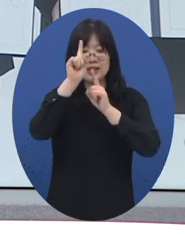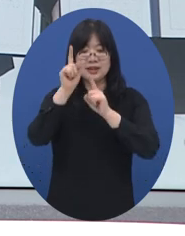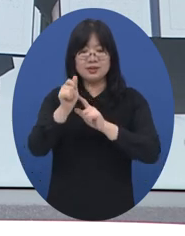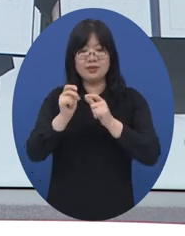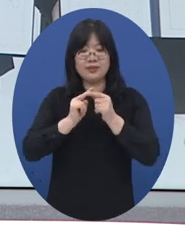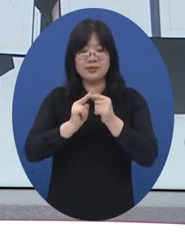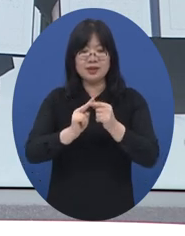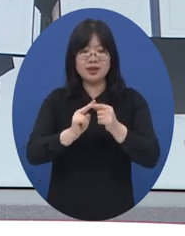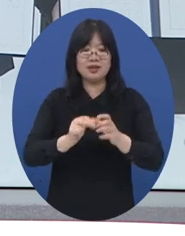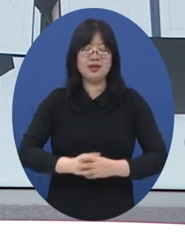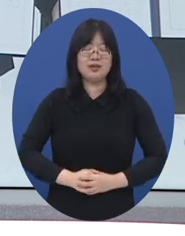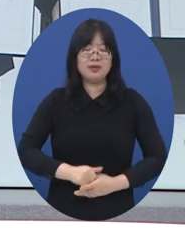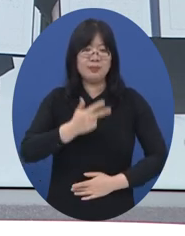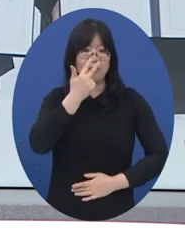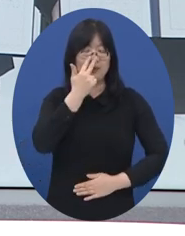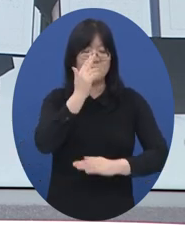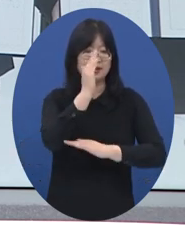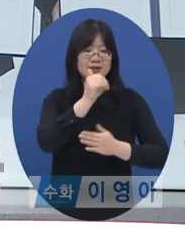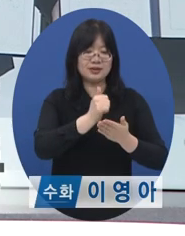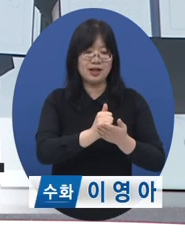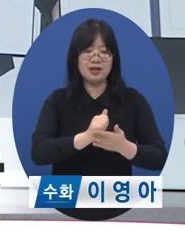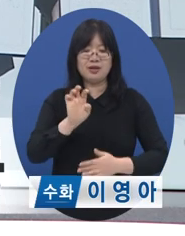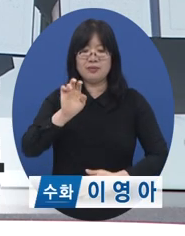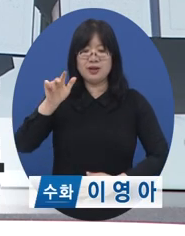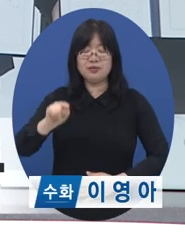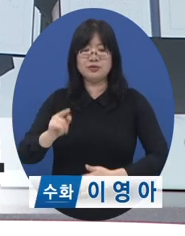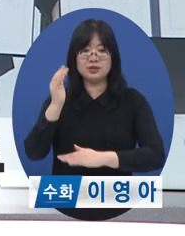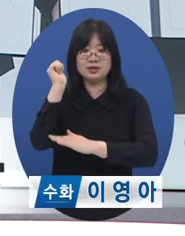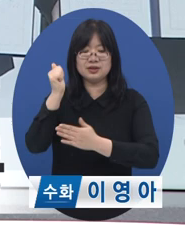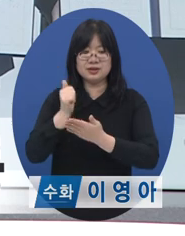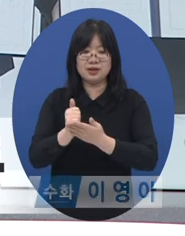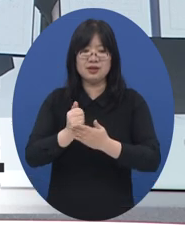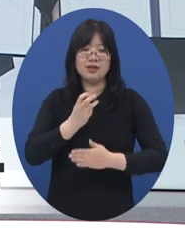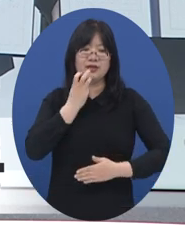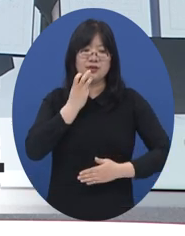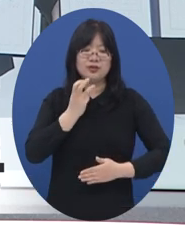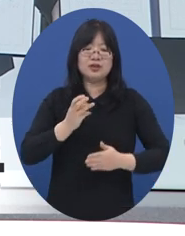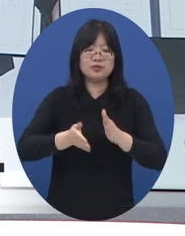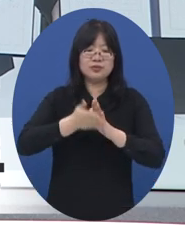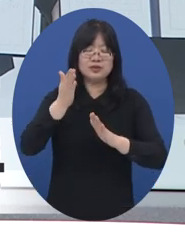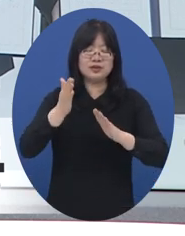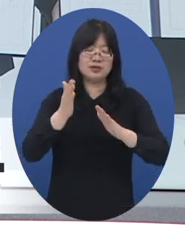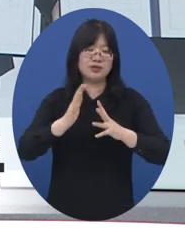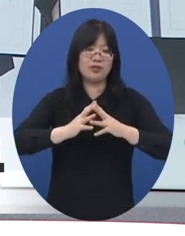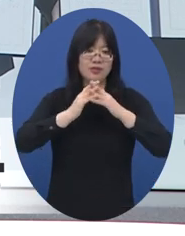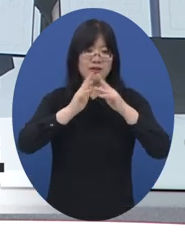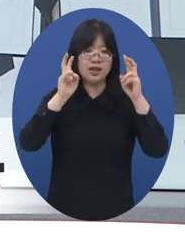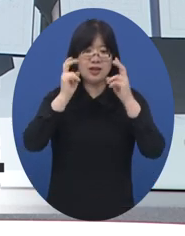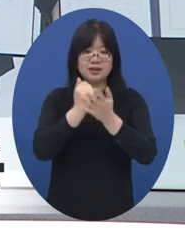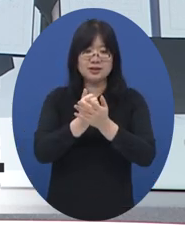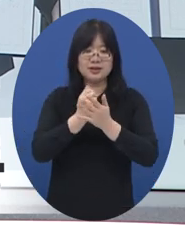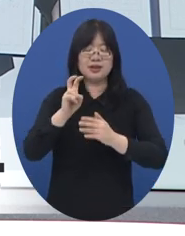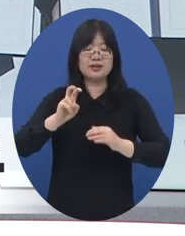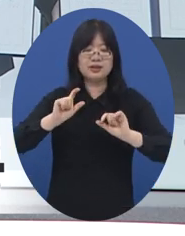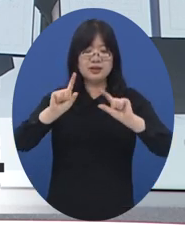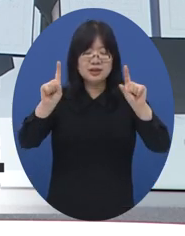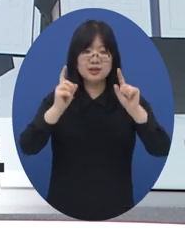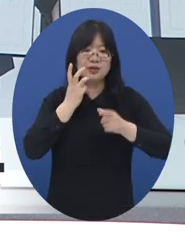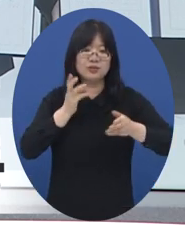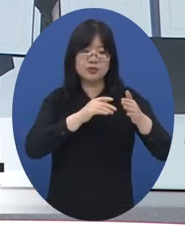이제 변 경기도지사와 정장선 평택시장 최종안 파주시장 이헌 후 경기도시공사 사장은 26일 경우 도청